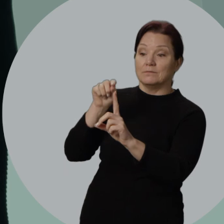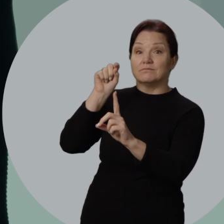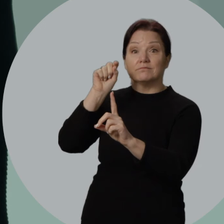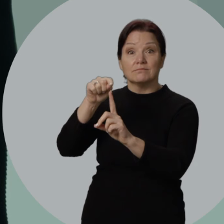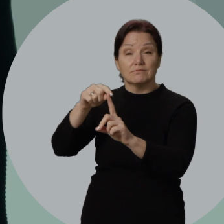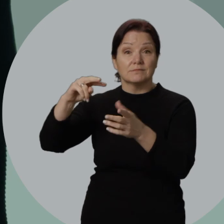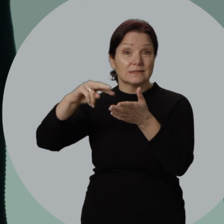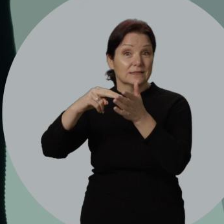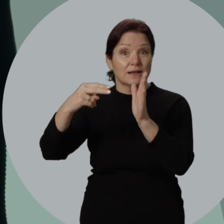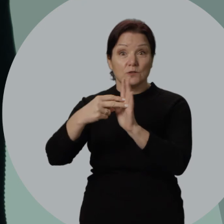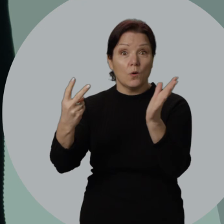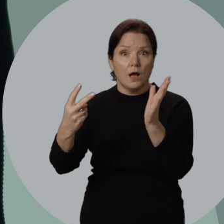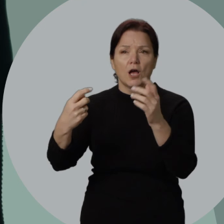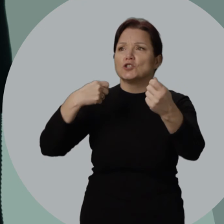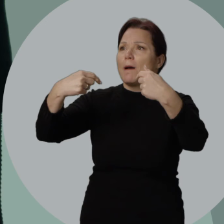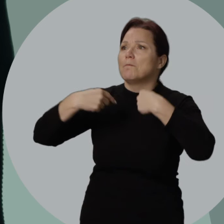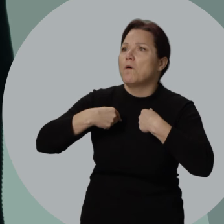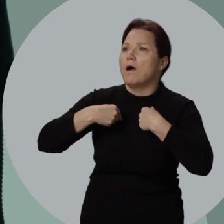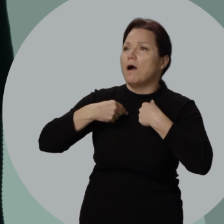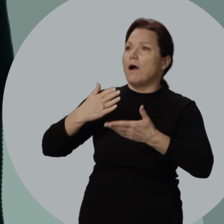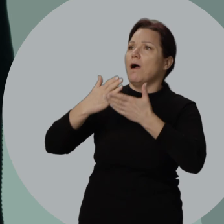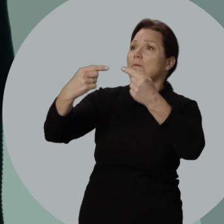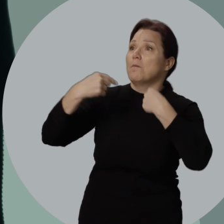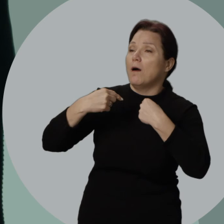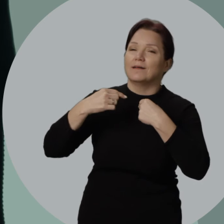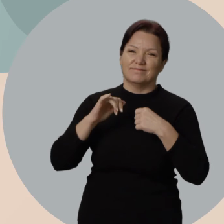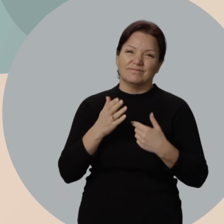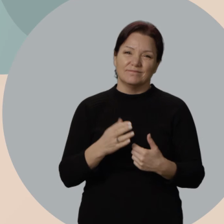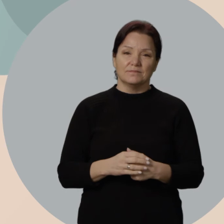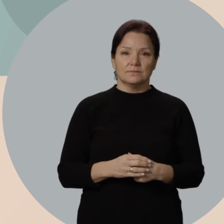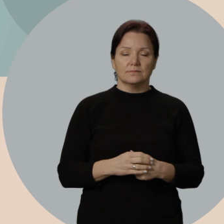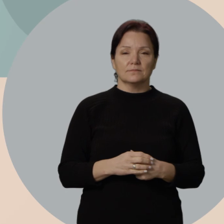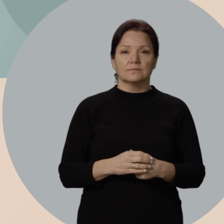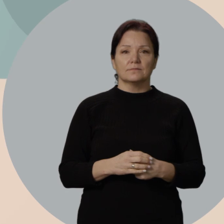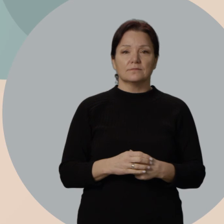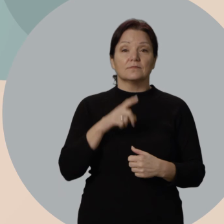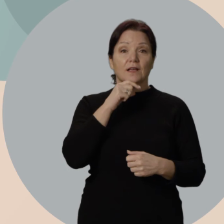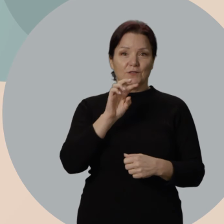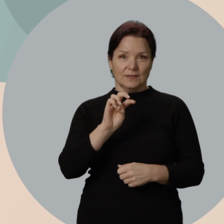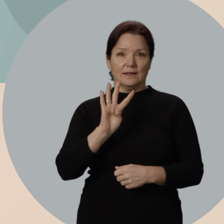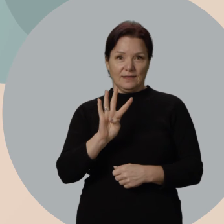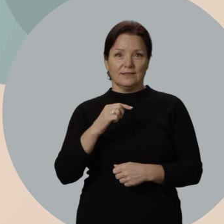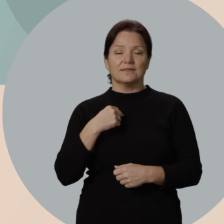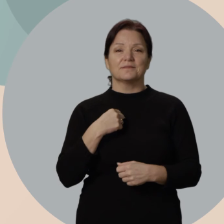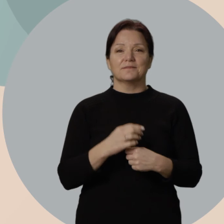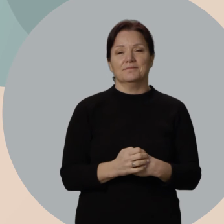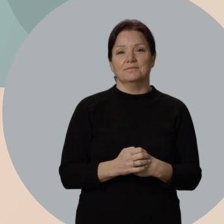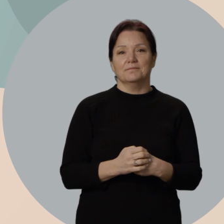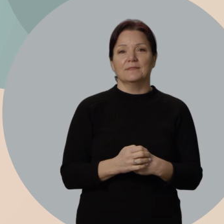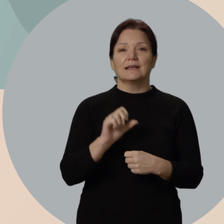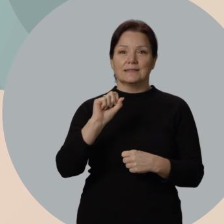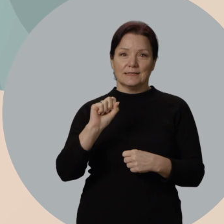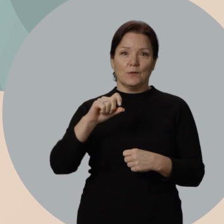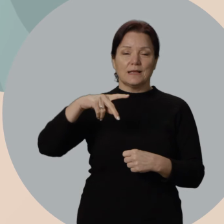Le message qu'elle donne, c'est vraiment « Gère-moi, aide-moi. » J'ai 64 ans. Je suis